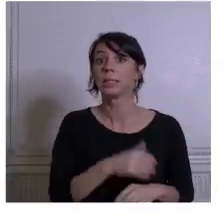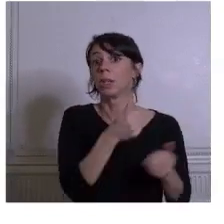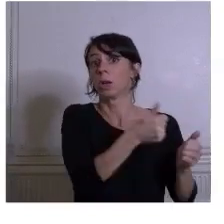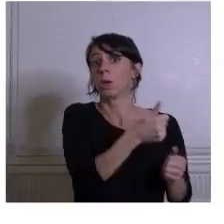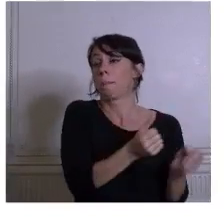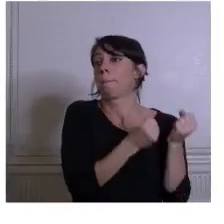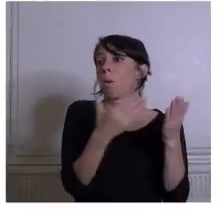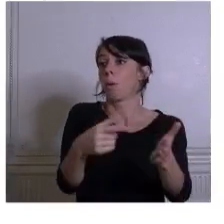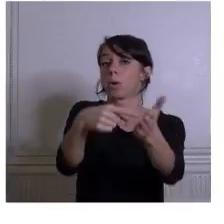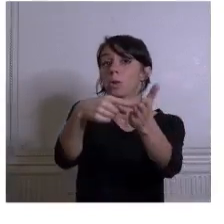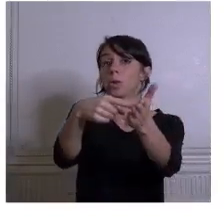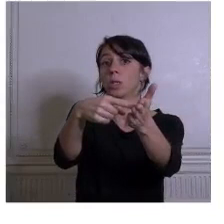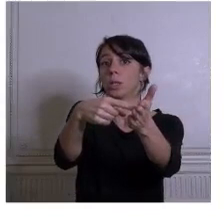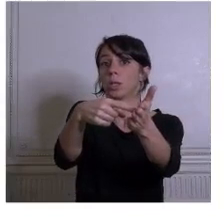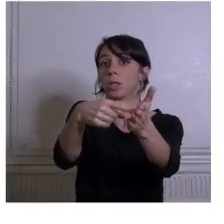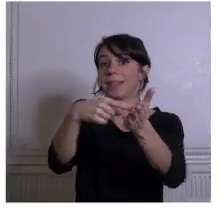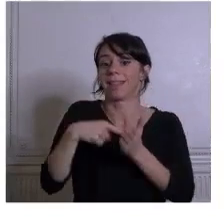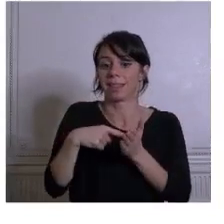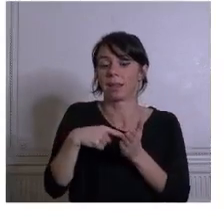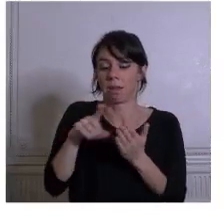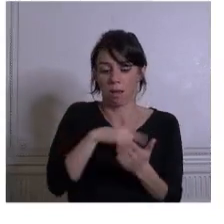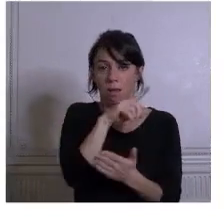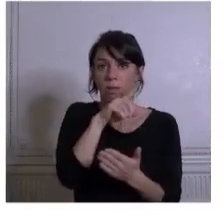Pas de problématique, non. À l'unanimité, je vous remercie.